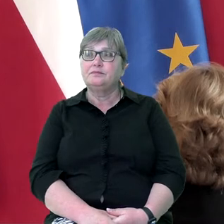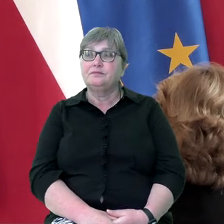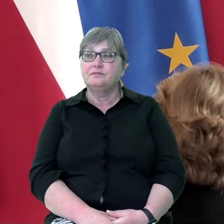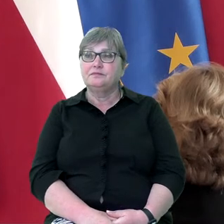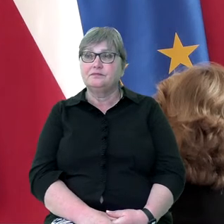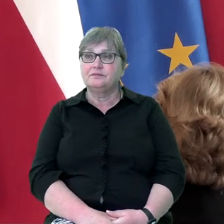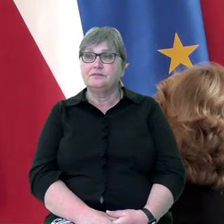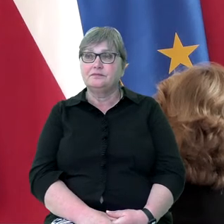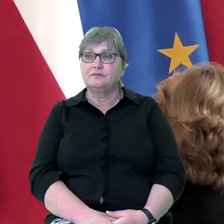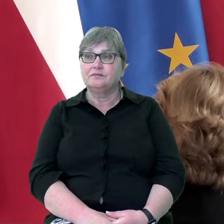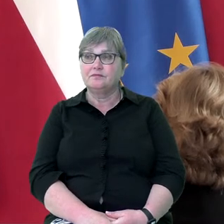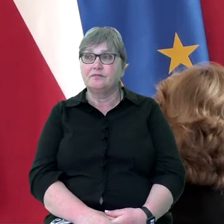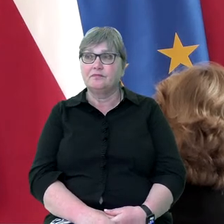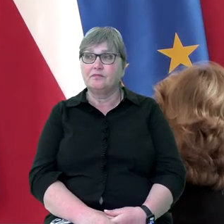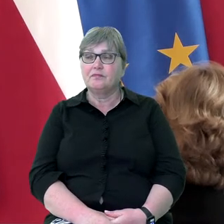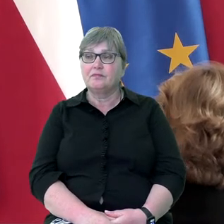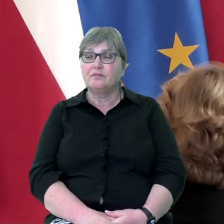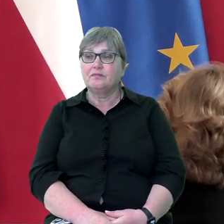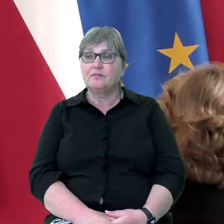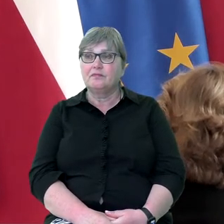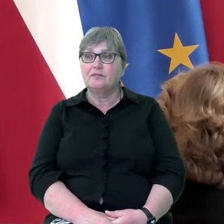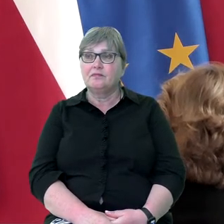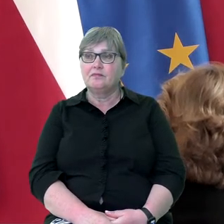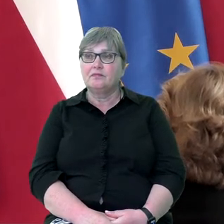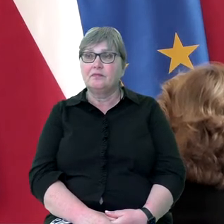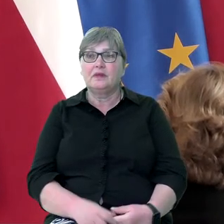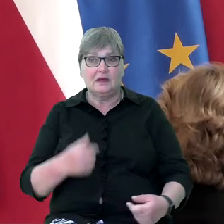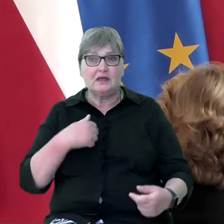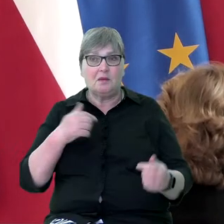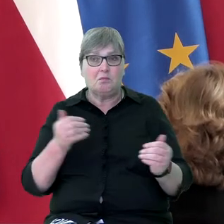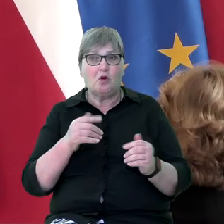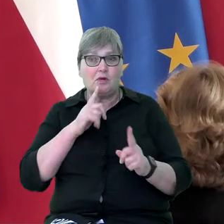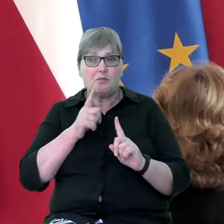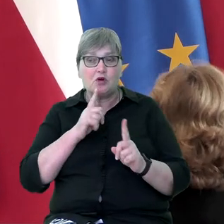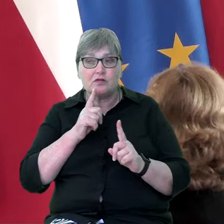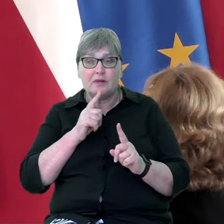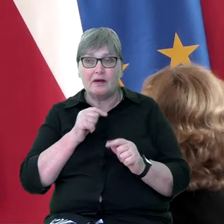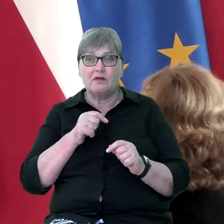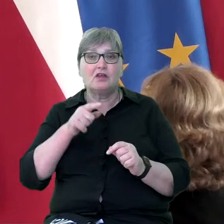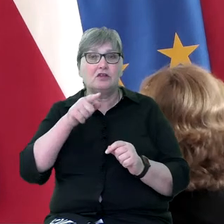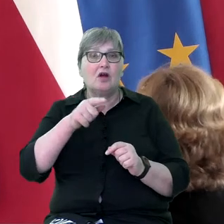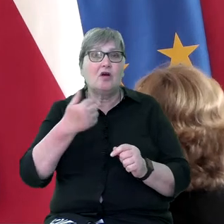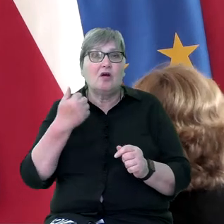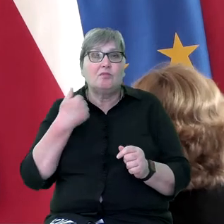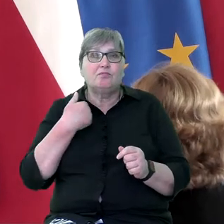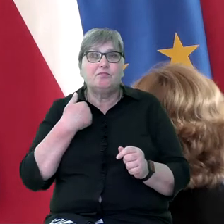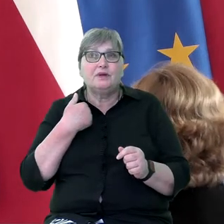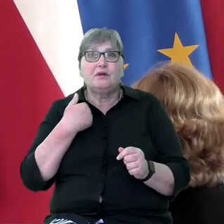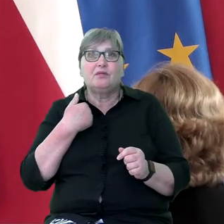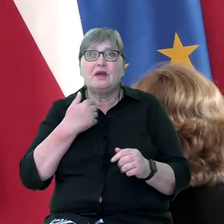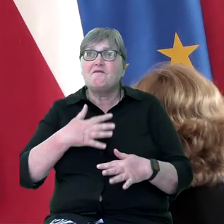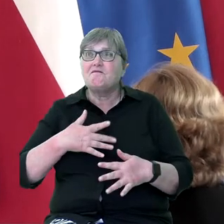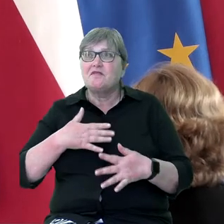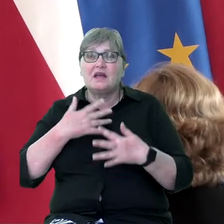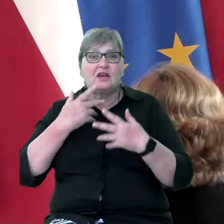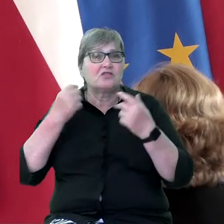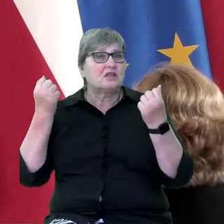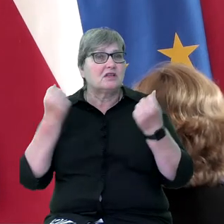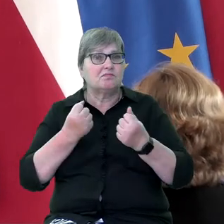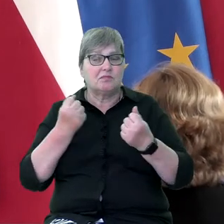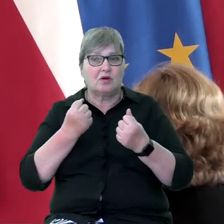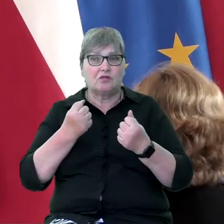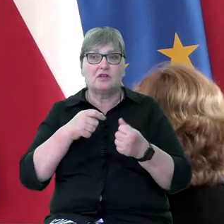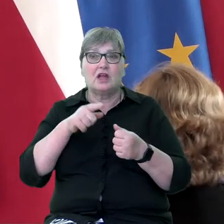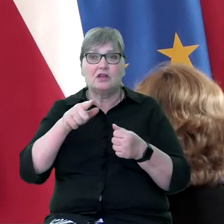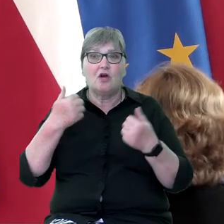w delegaturze rządu. To były no, rzeczywiście niezwykłe wrażenia, kiedy ludzie, którzy no, znajdowali się